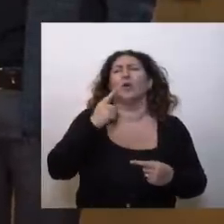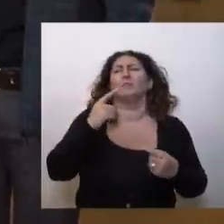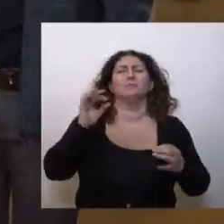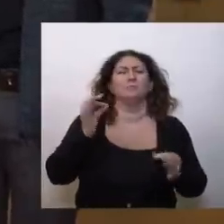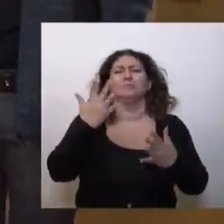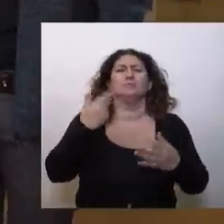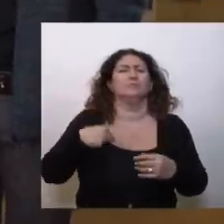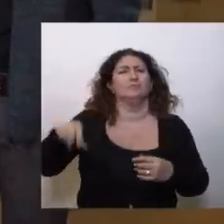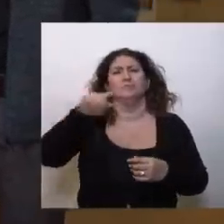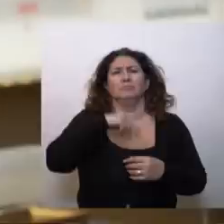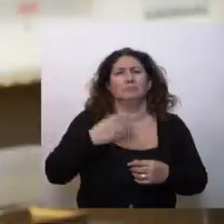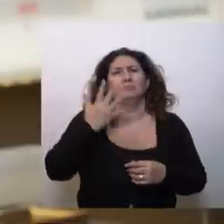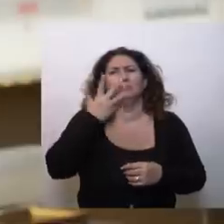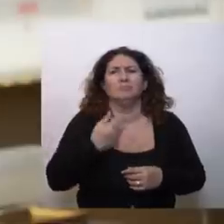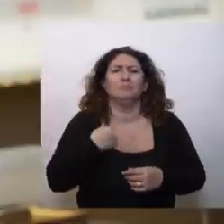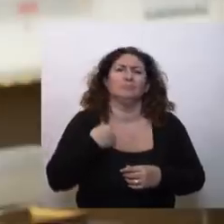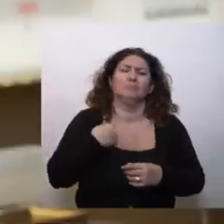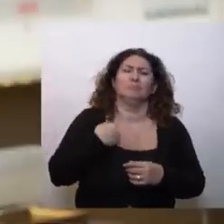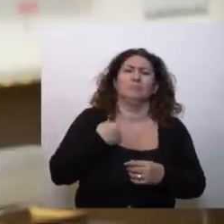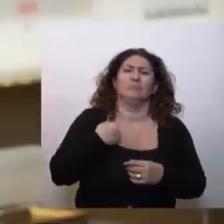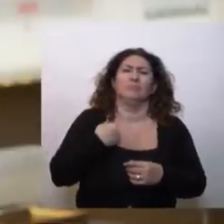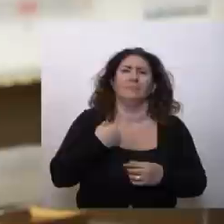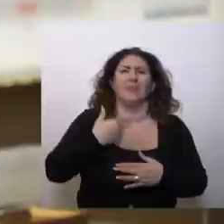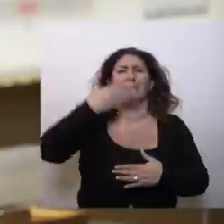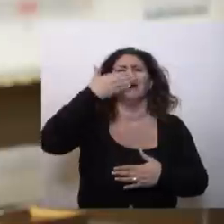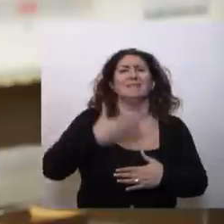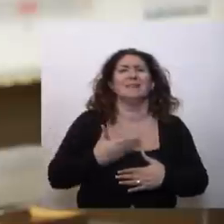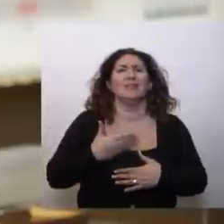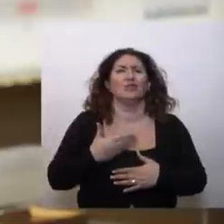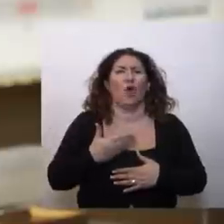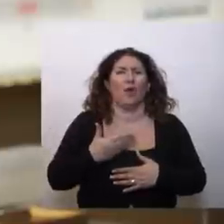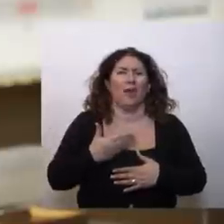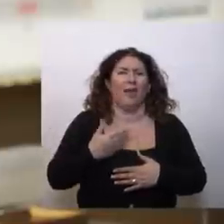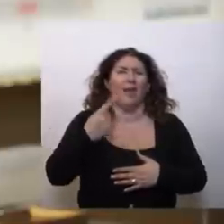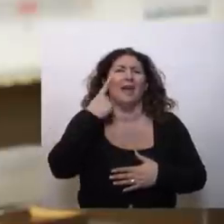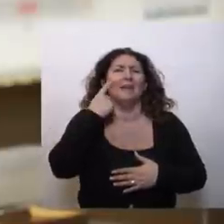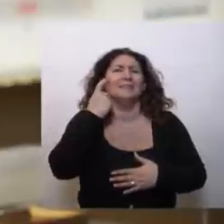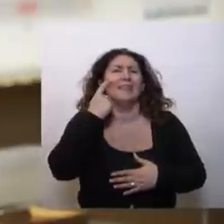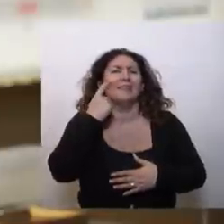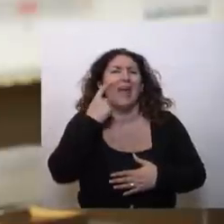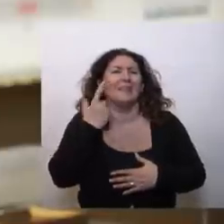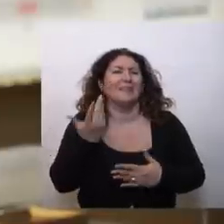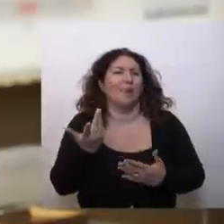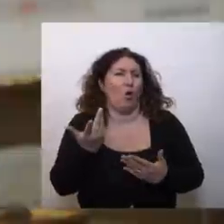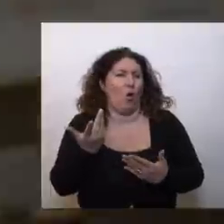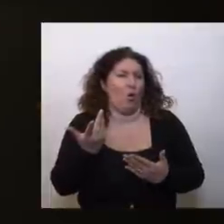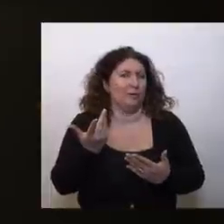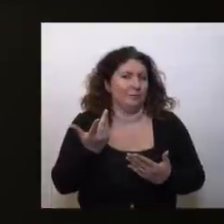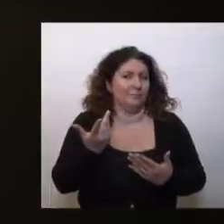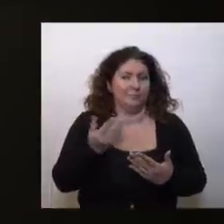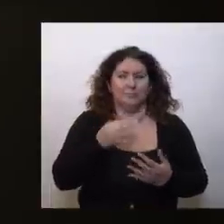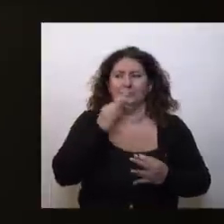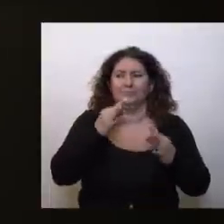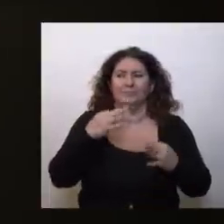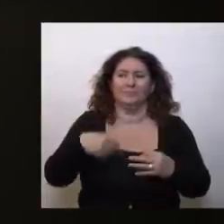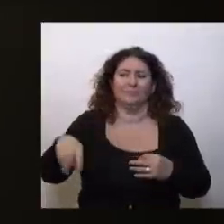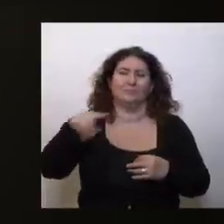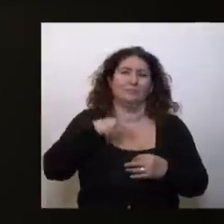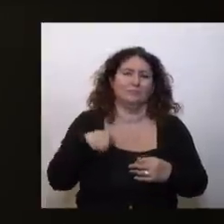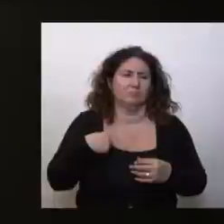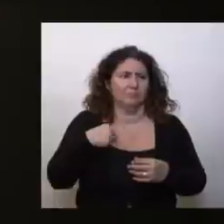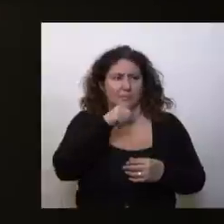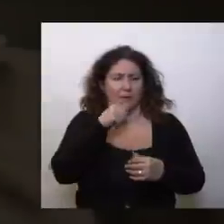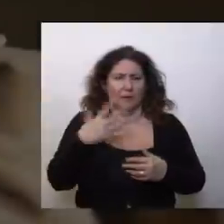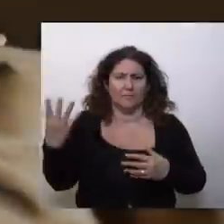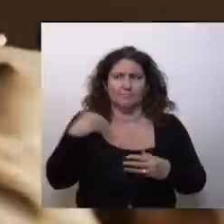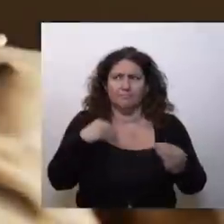volessimo realizzare una sindone sintetica, dovremmo coinvolgere molti aspetti che, nonostante